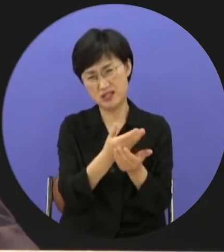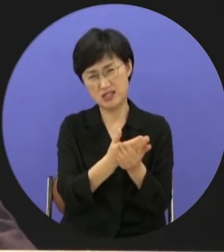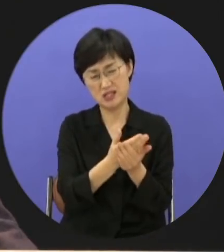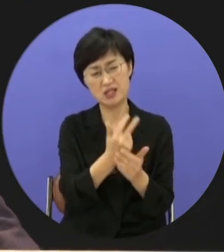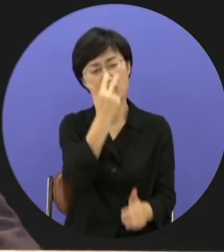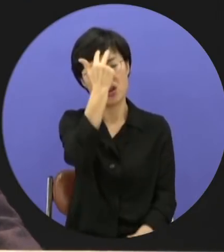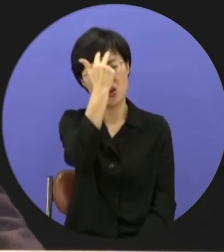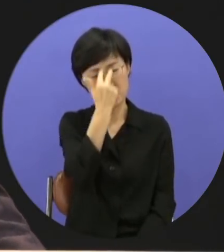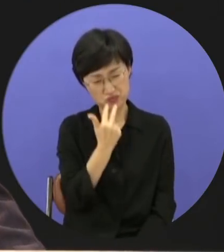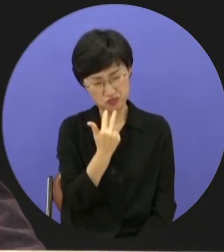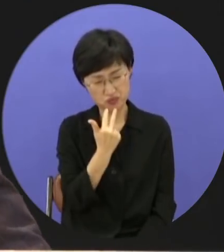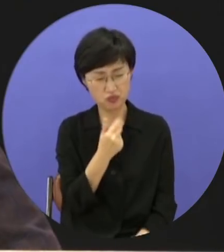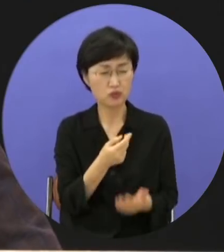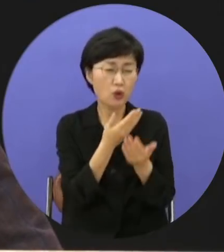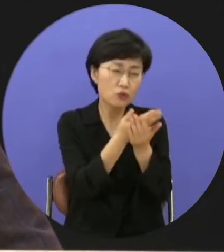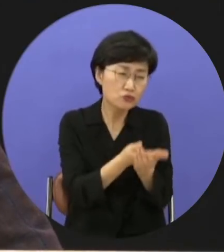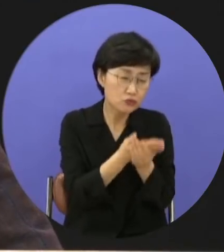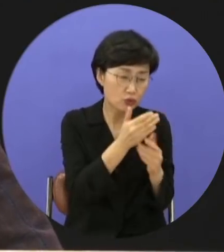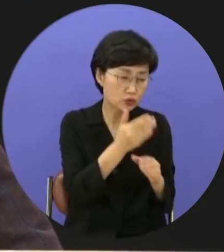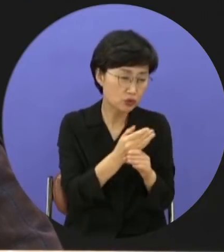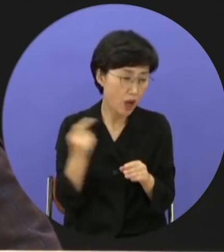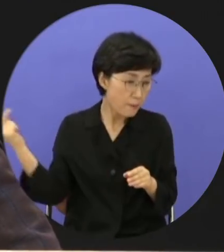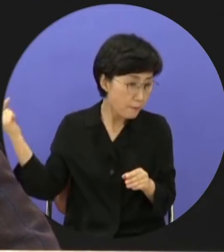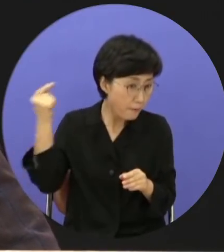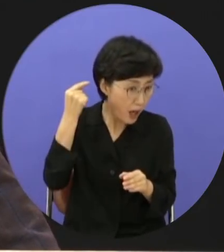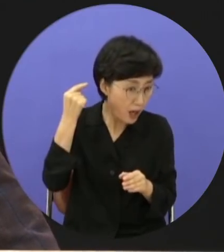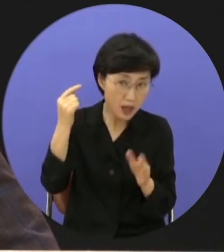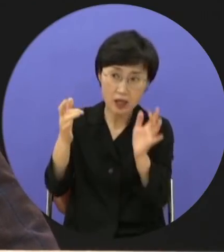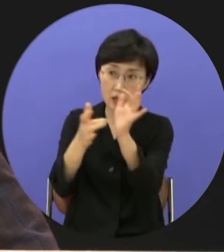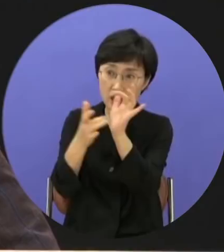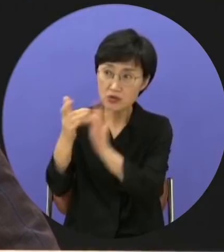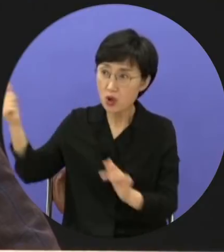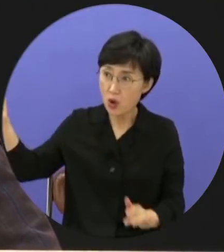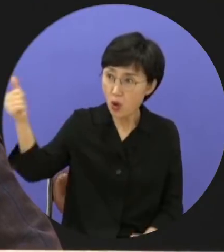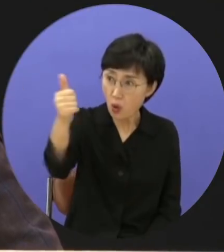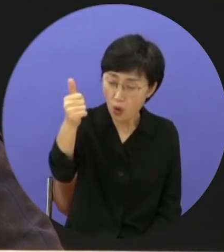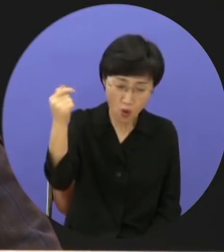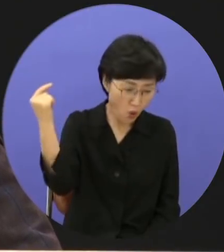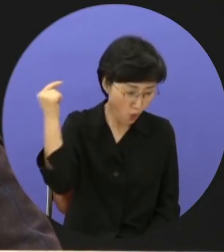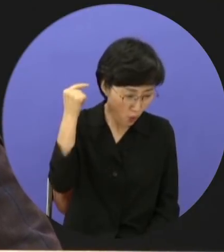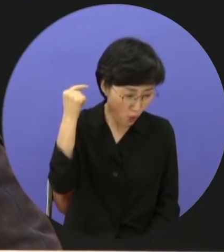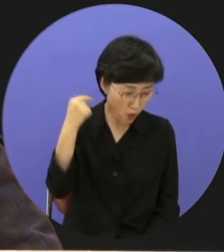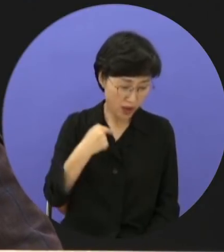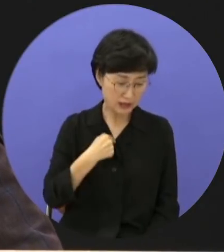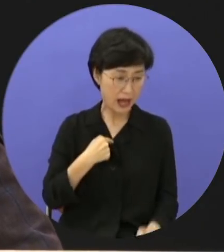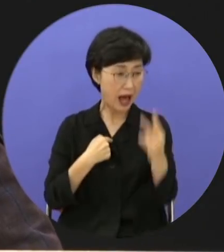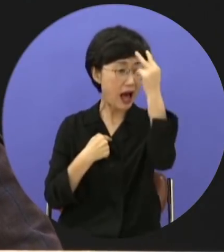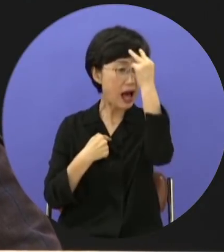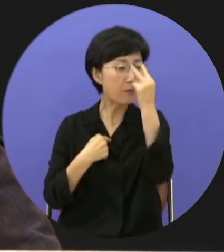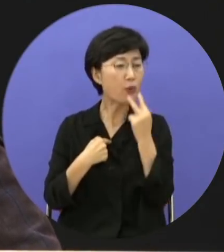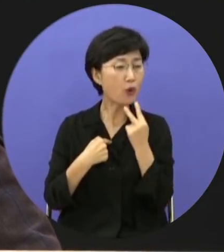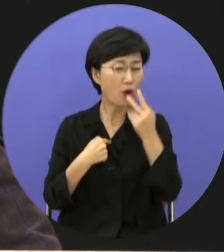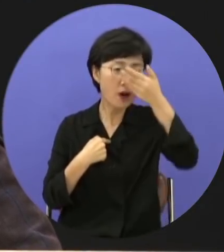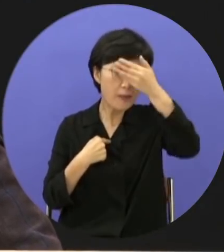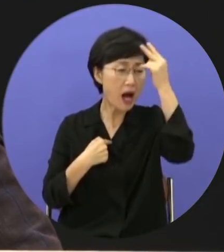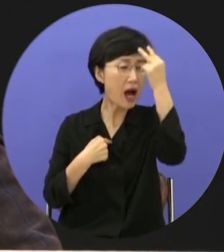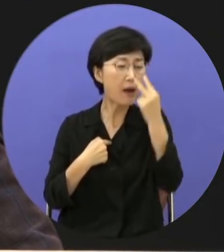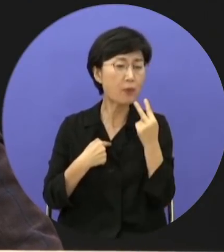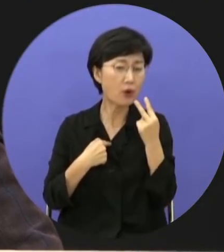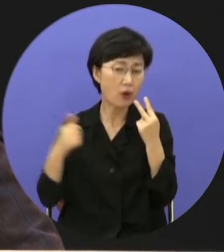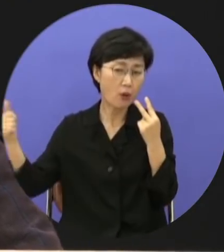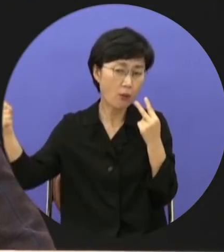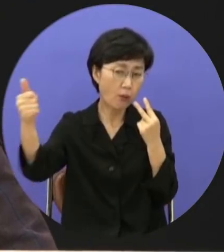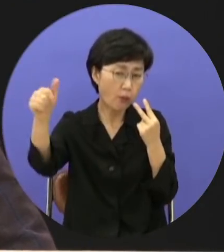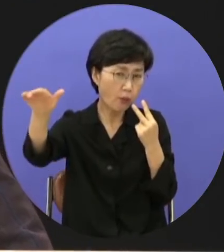and he could not see, but he heard the news that Jesus was passing by. 안 보이기 때문에 어디쯤 지나가는지를 알